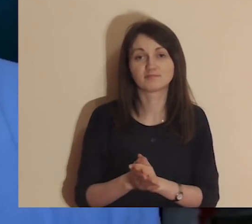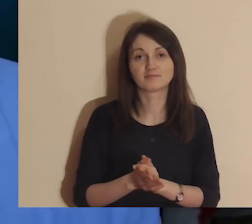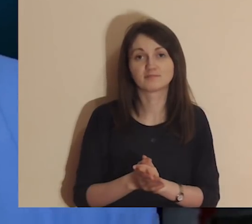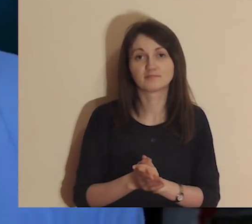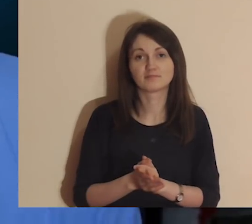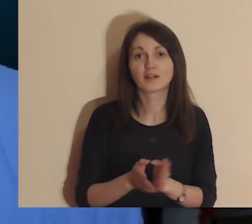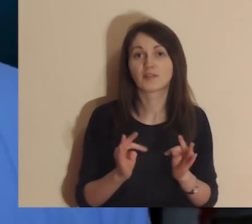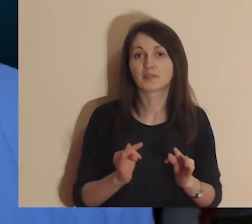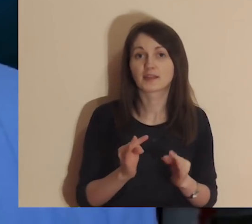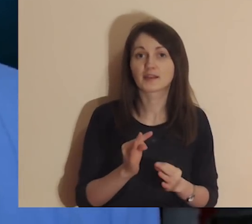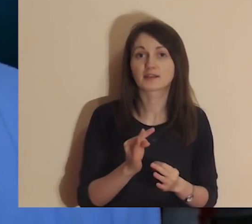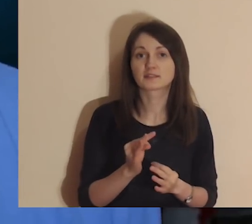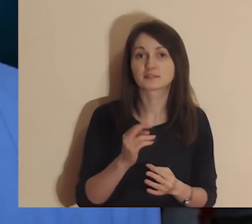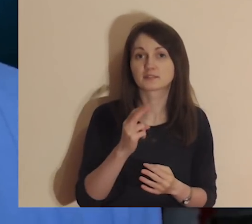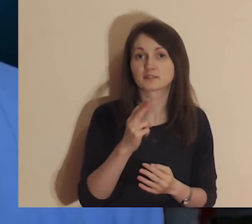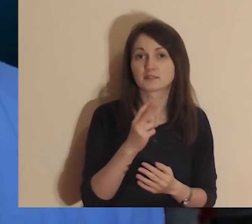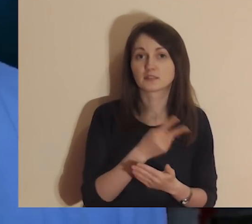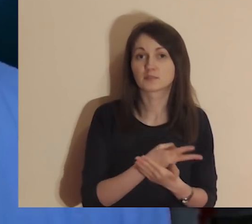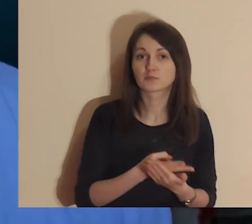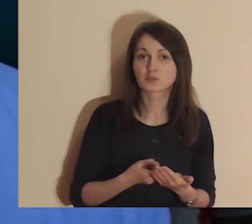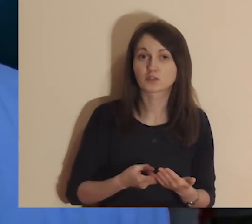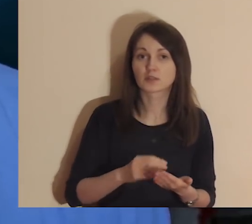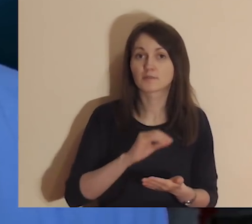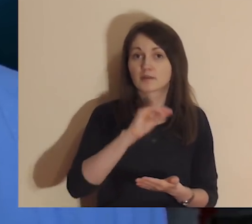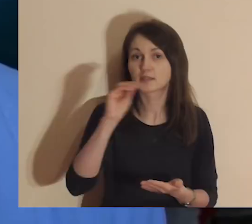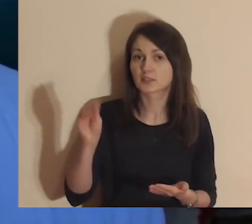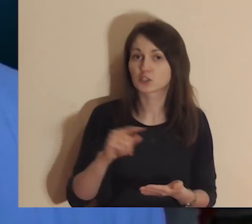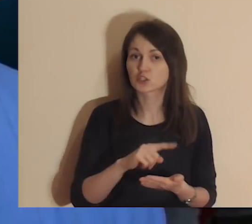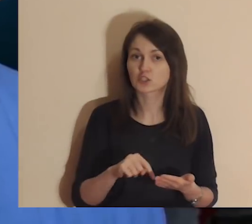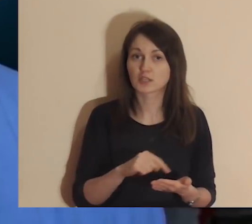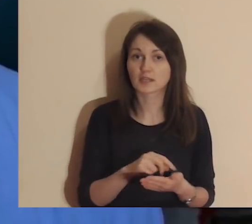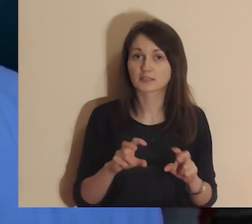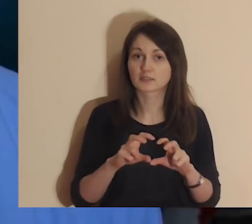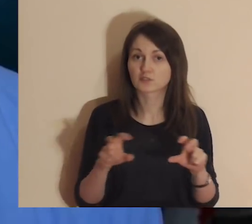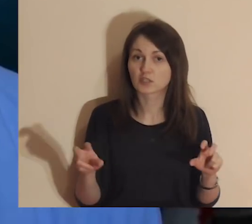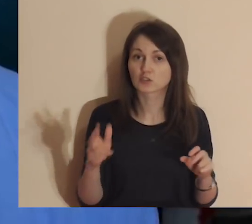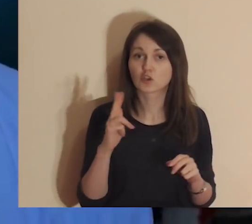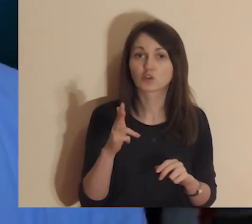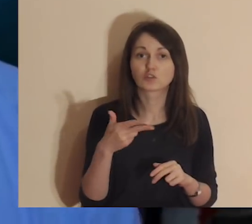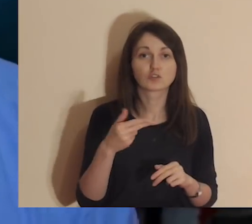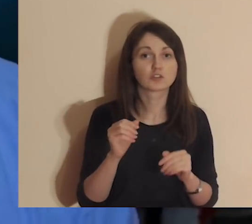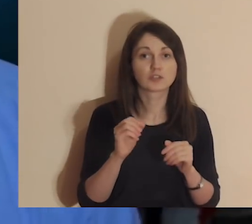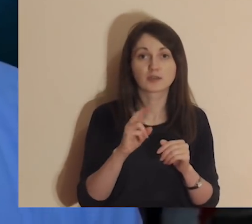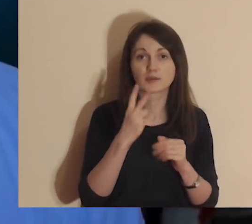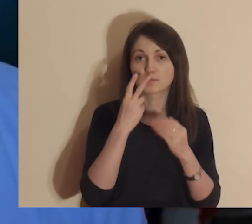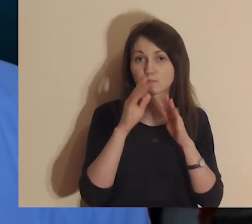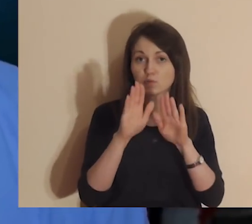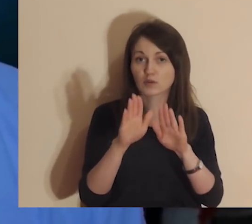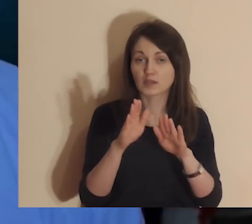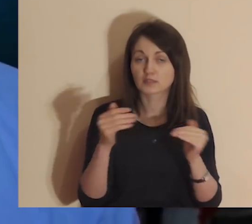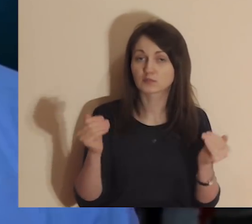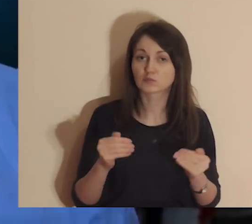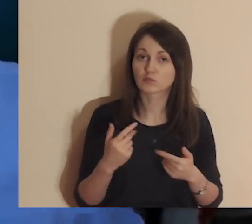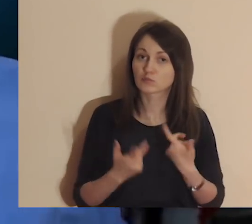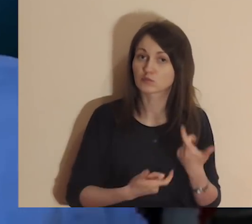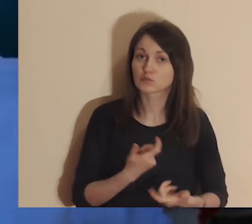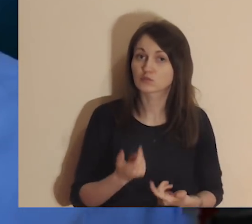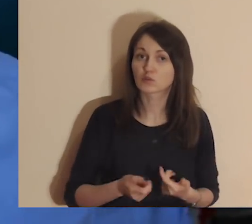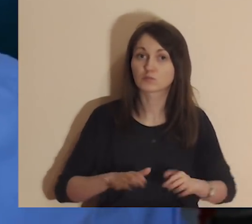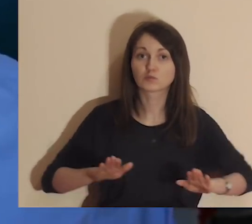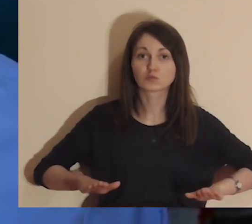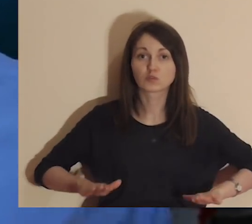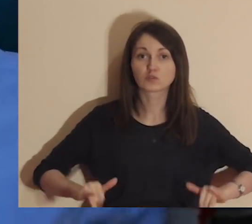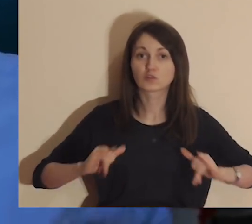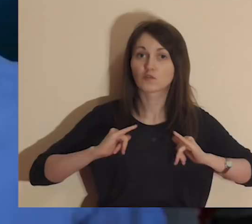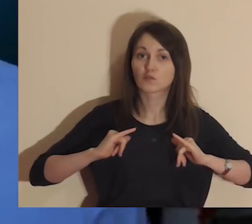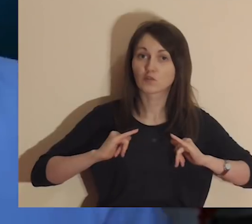medytacji. Tak to, moi drodzy, będzie wyglądało. Teraz przeczytam jeszcze raz fragment tej Ewangelii. W tym czasie kto jeszcze nie udostępnił, może